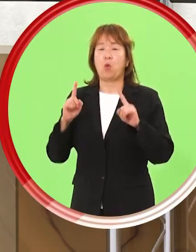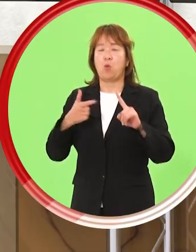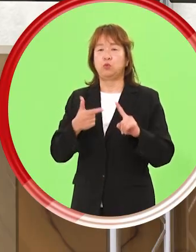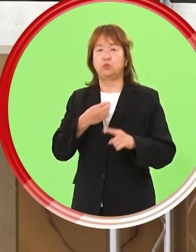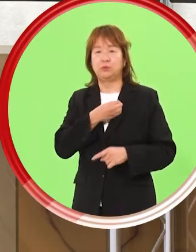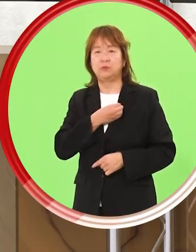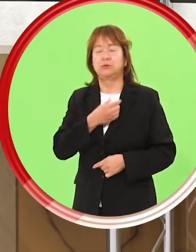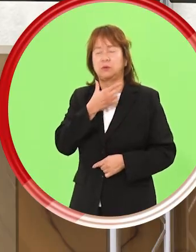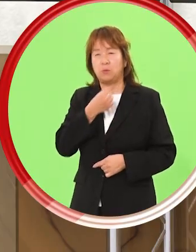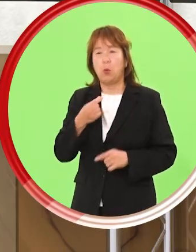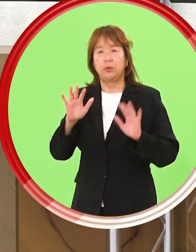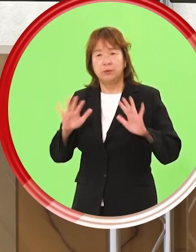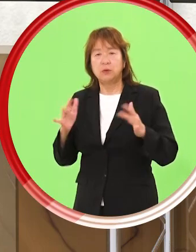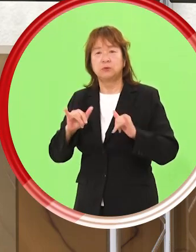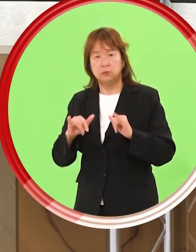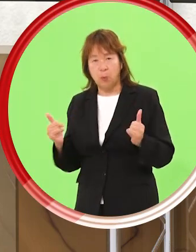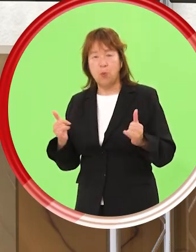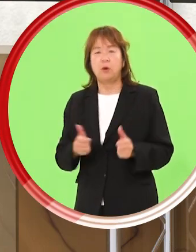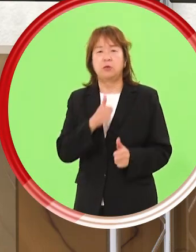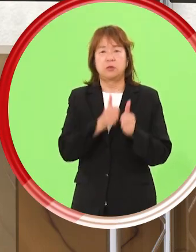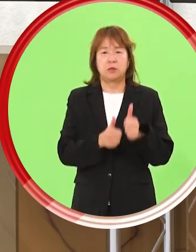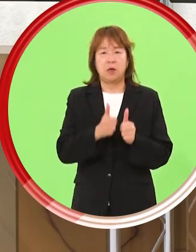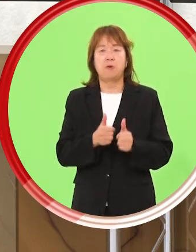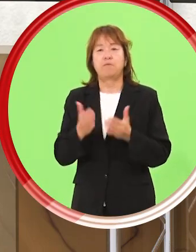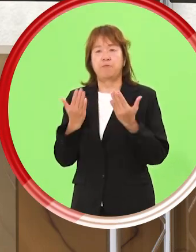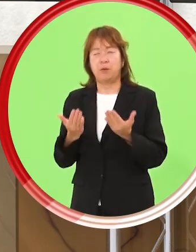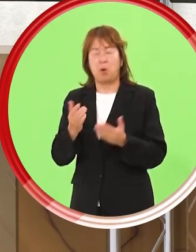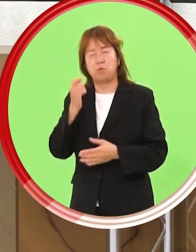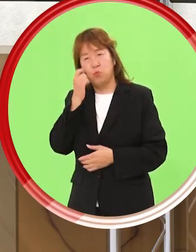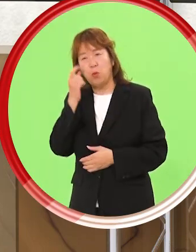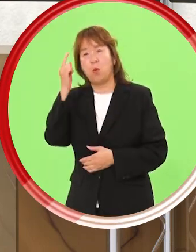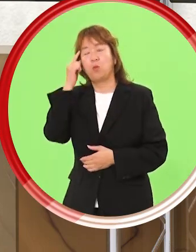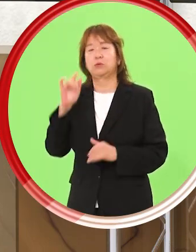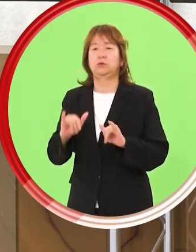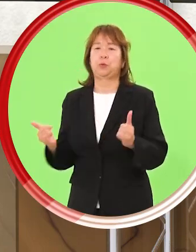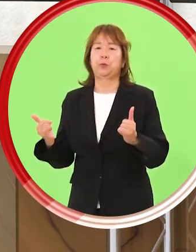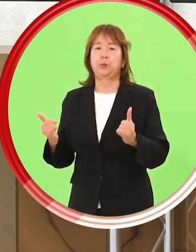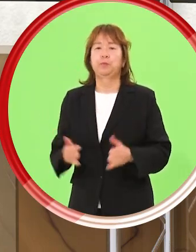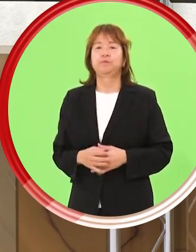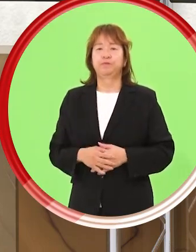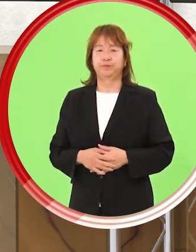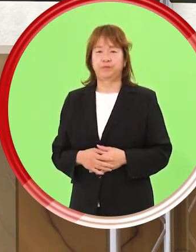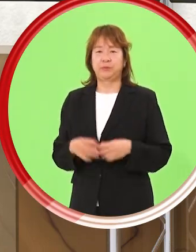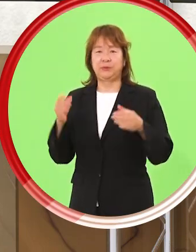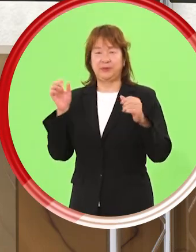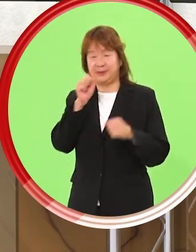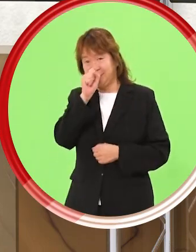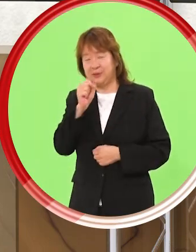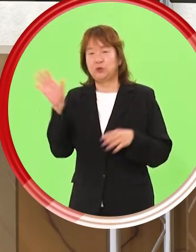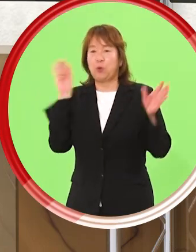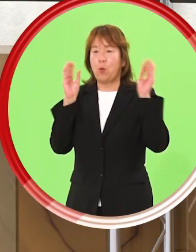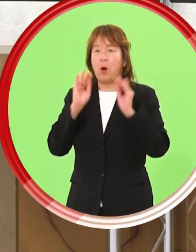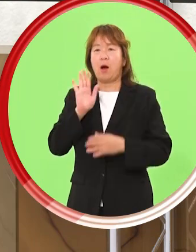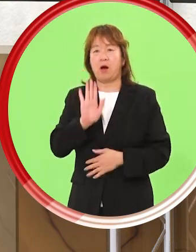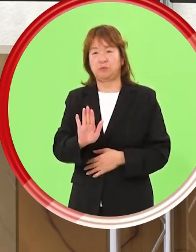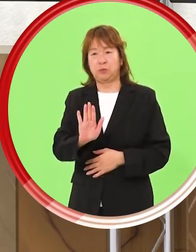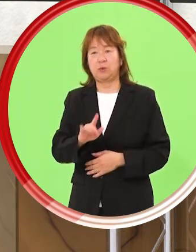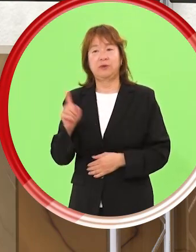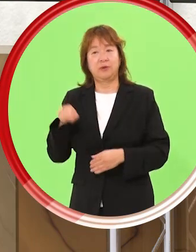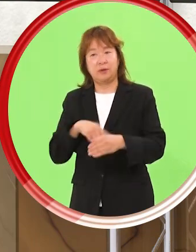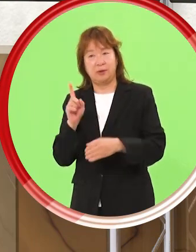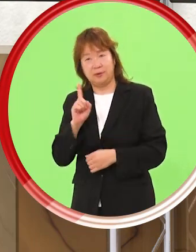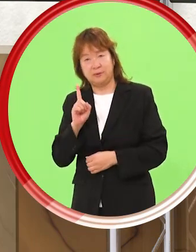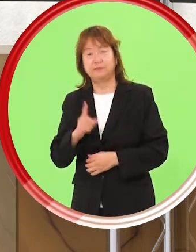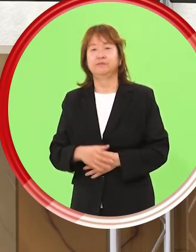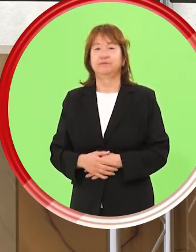これまで公務員なんて考えたことなかった方、試験勉強が大変だと思っていた方、そんな方に知ってもらいたい情報があ